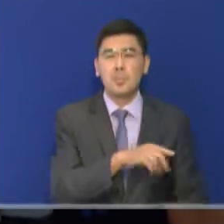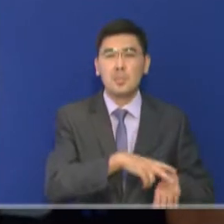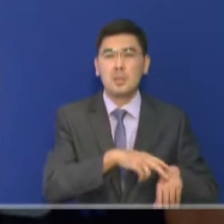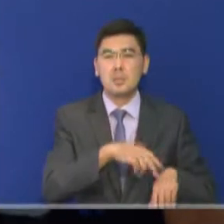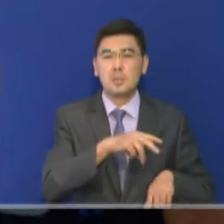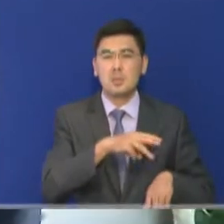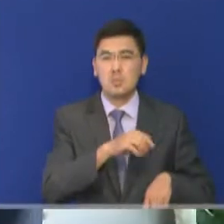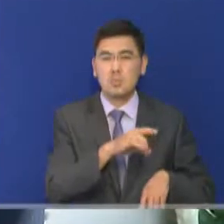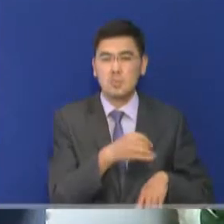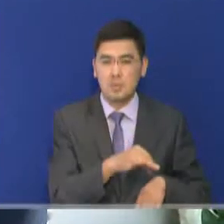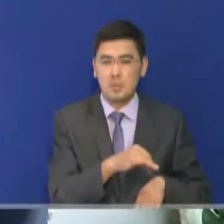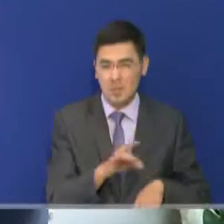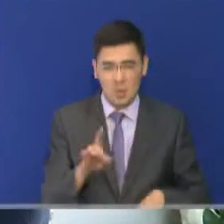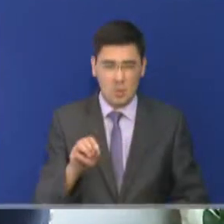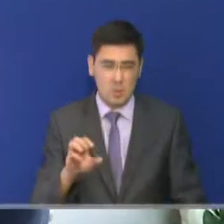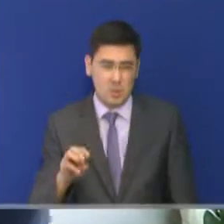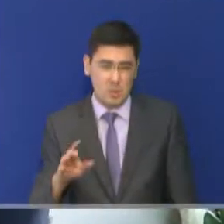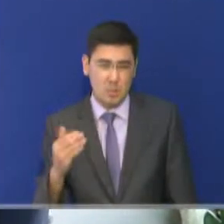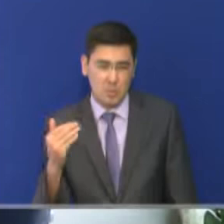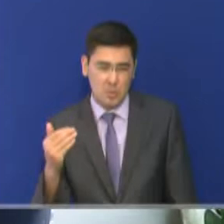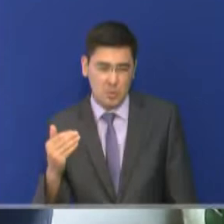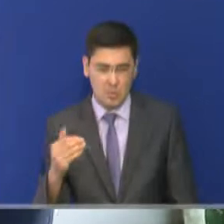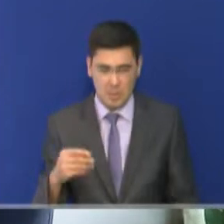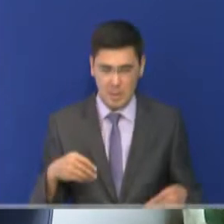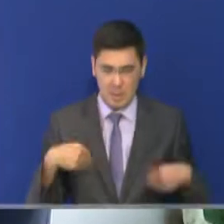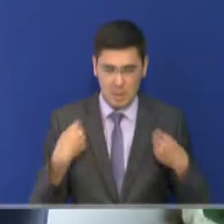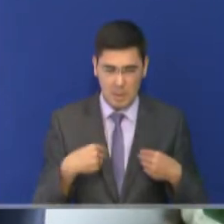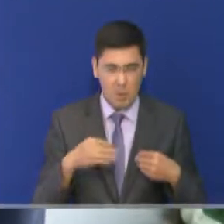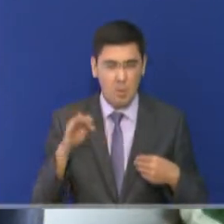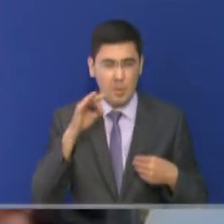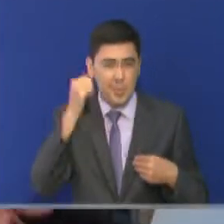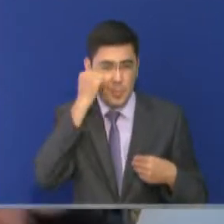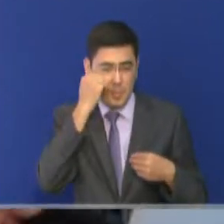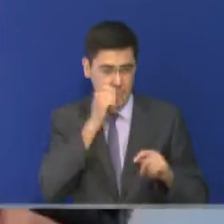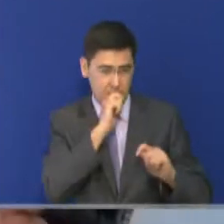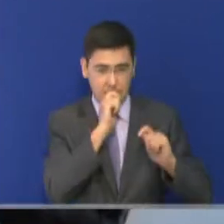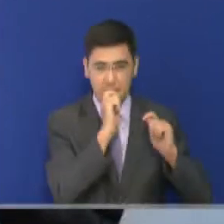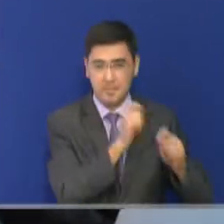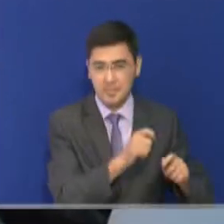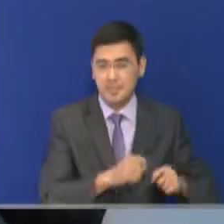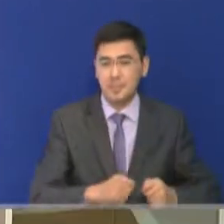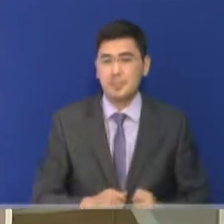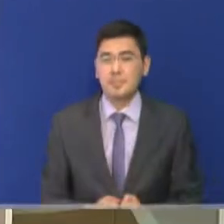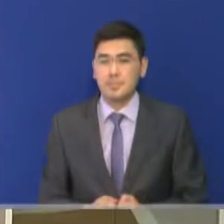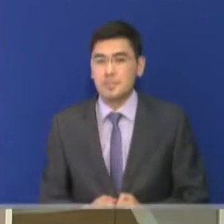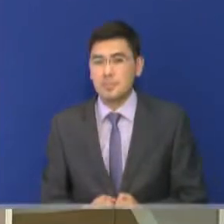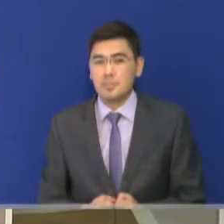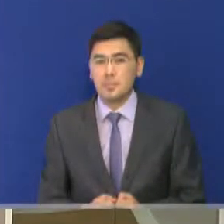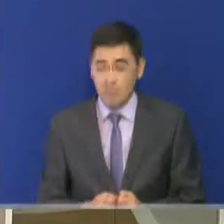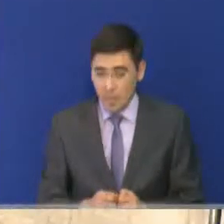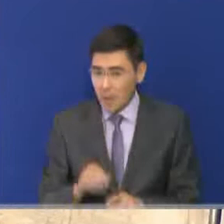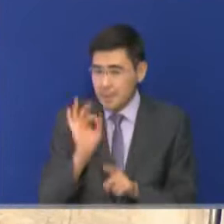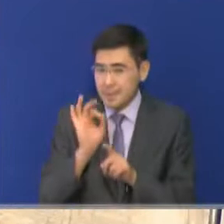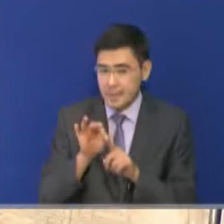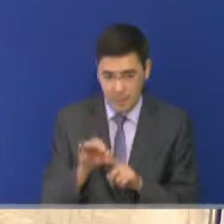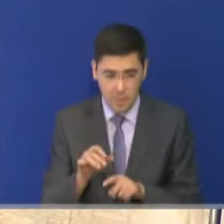Рүстем Қайдаровтың әділет генерал майор шеніндегі кителін ескерткіш ретінде табыс етті. Мұндай шаралардың өскелең